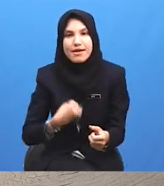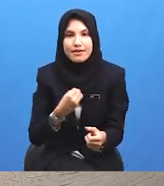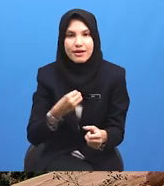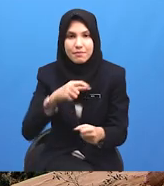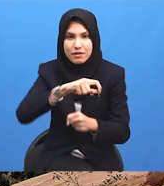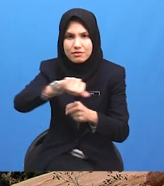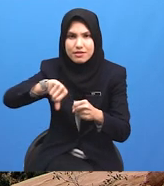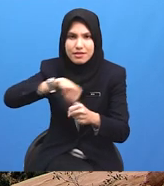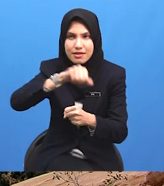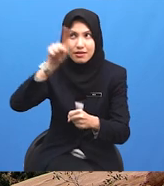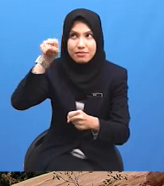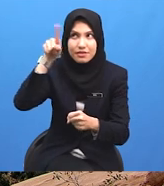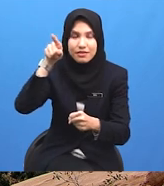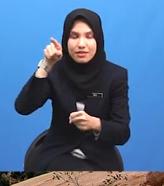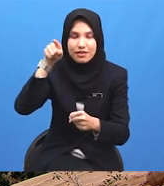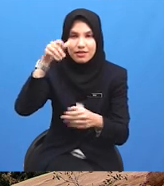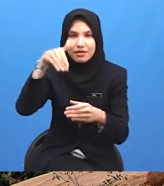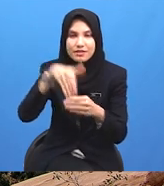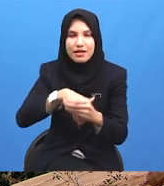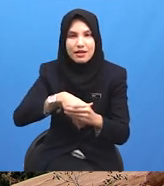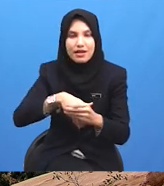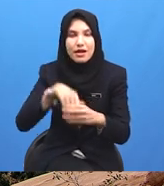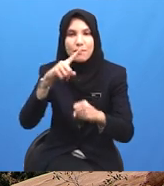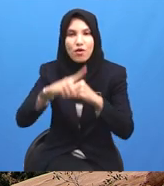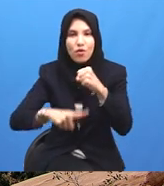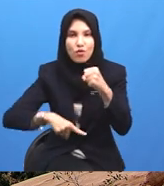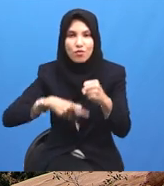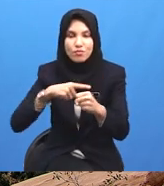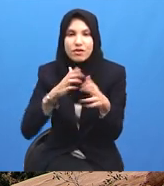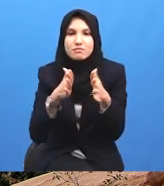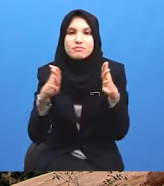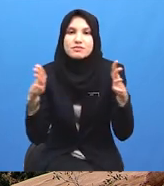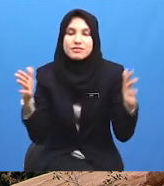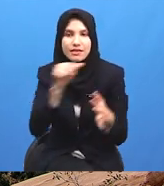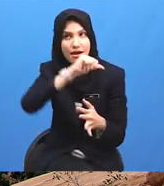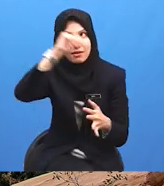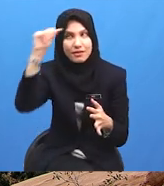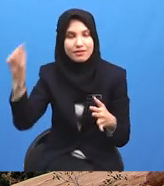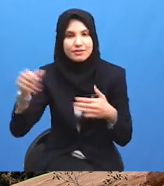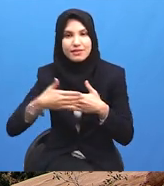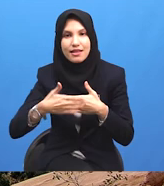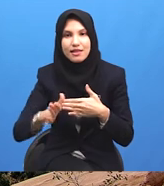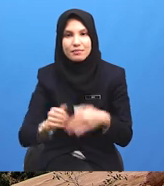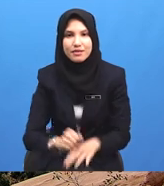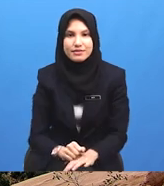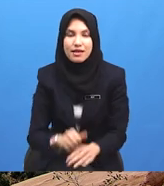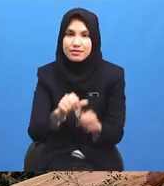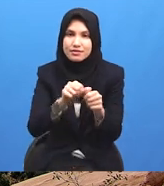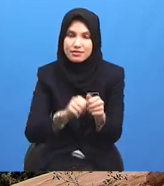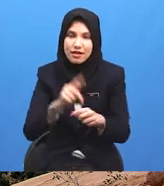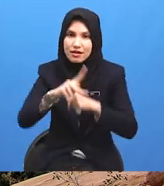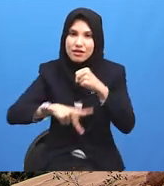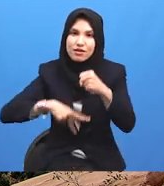matahari dalam orbit yang besar di angkasa lepas. Setiap komet